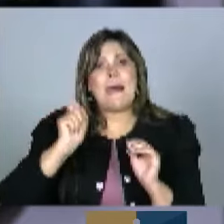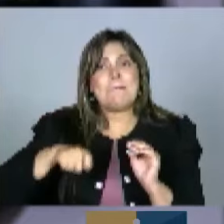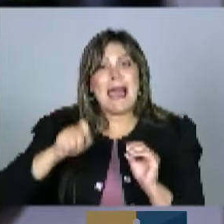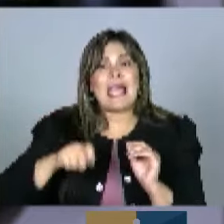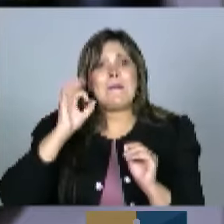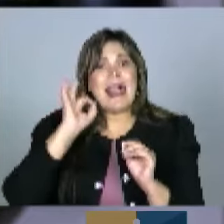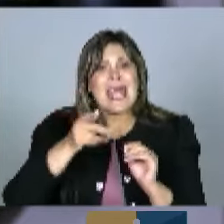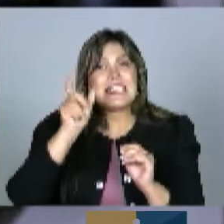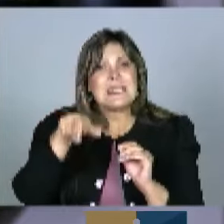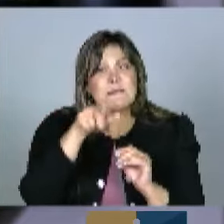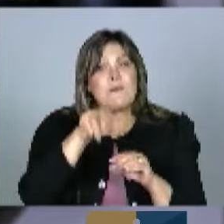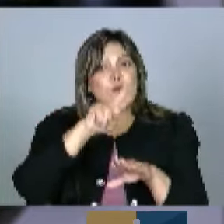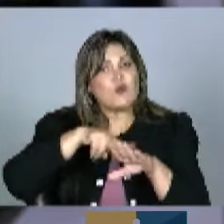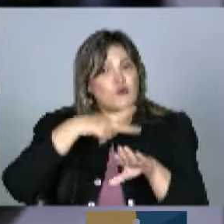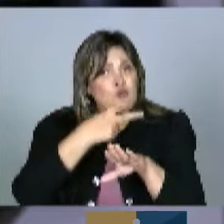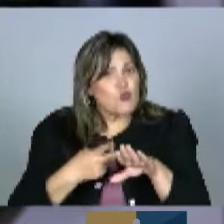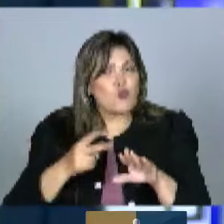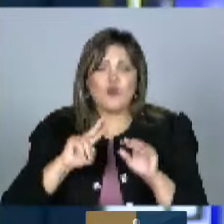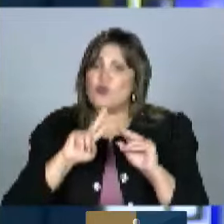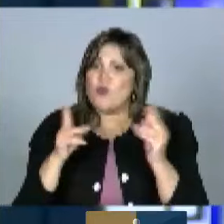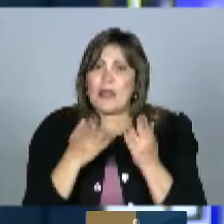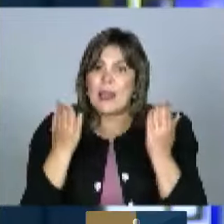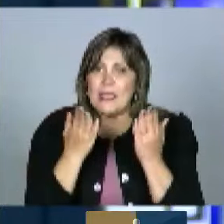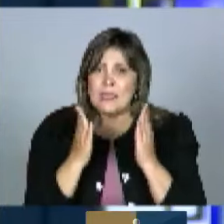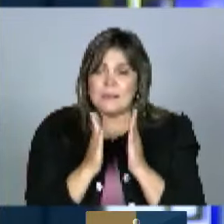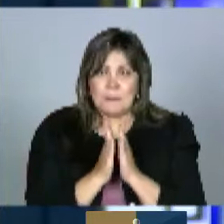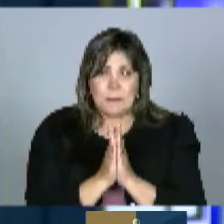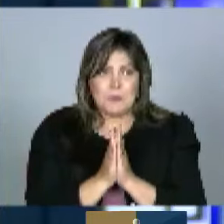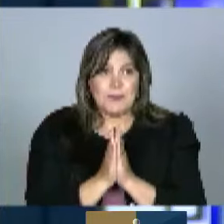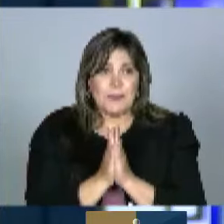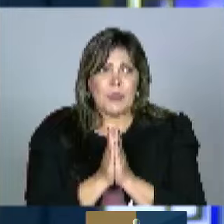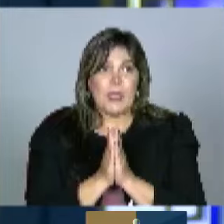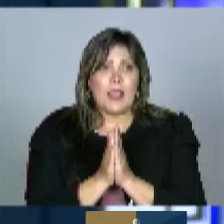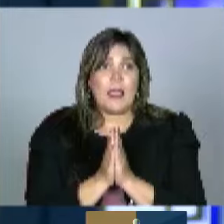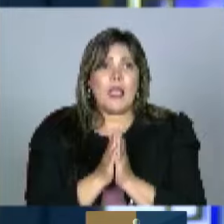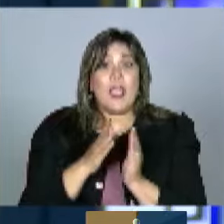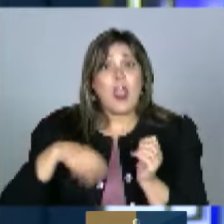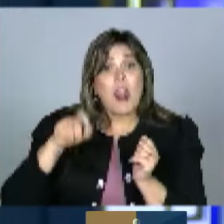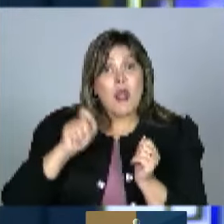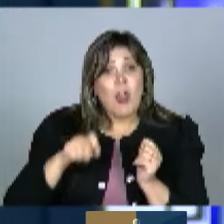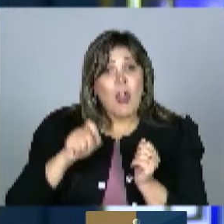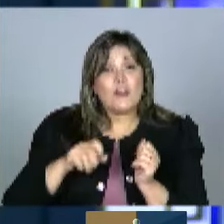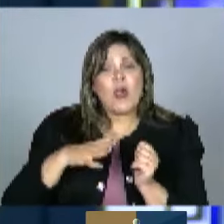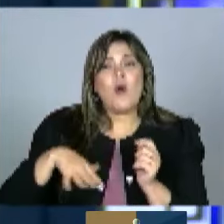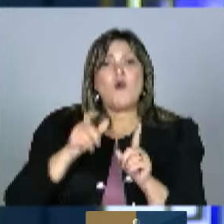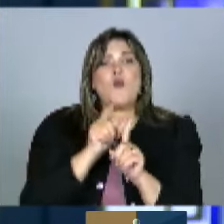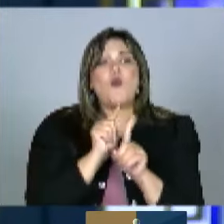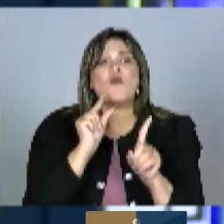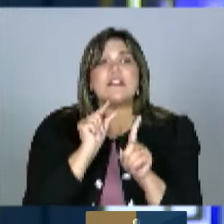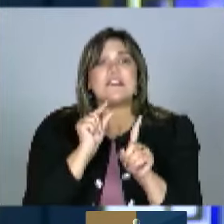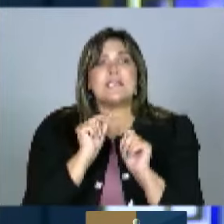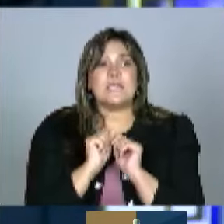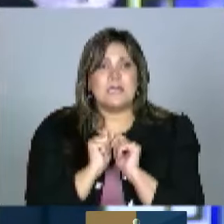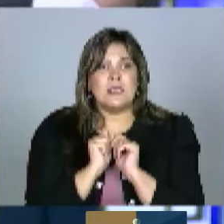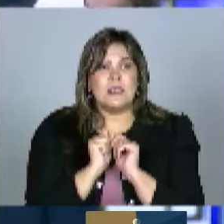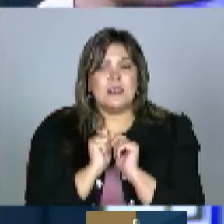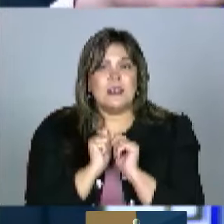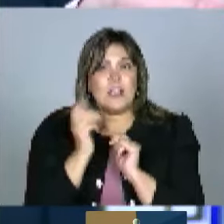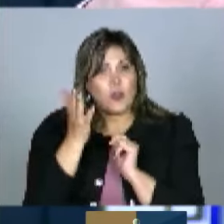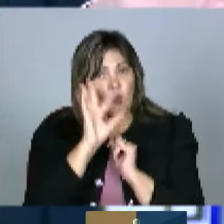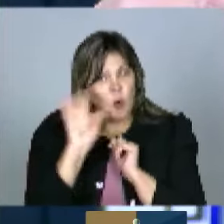والكلام الاختصاص القيمي والمكاني والكلام ده القضاء المستعجل كله جزئي ما فيهوش كلي مش زي